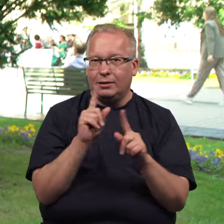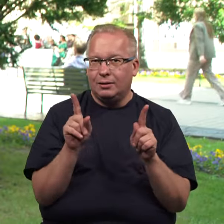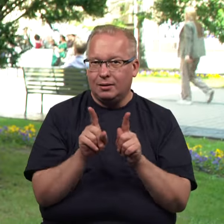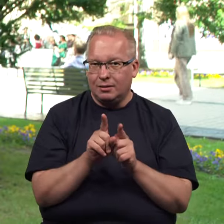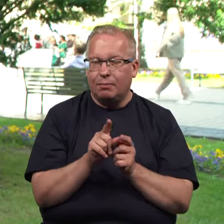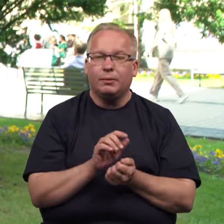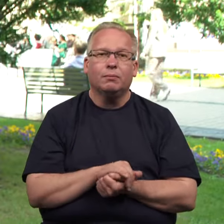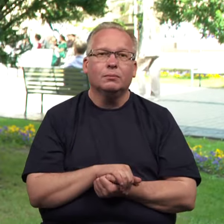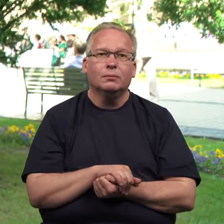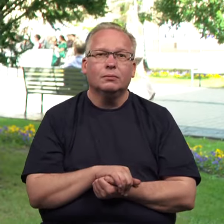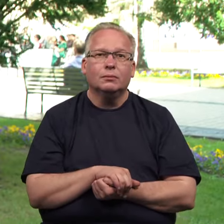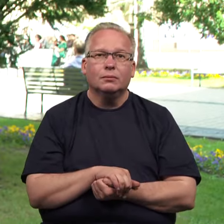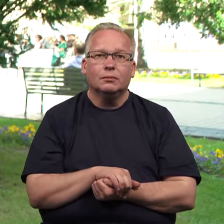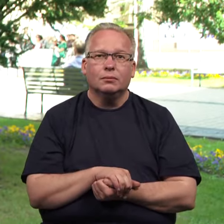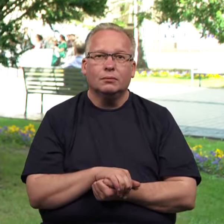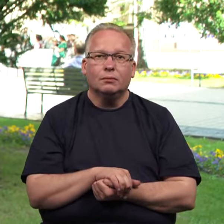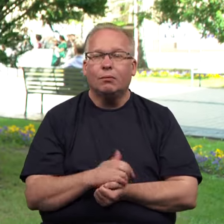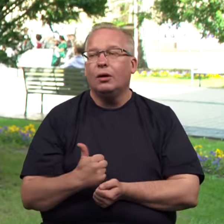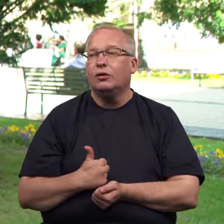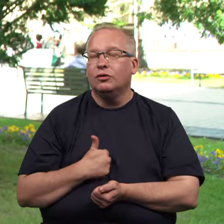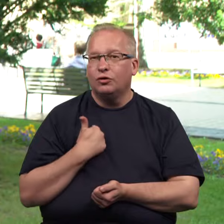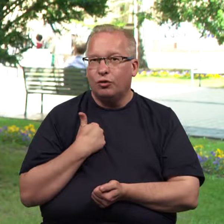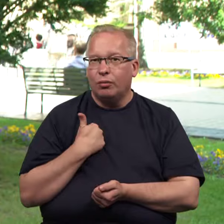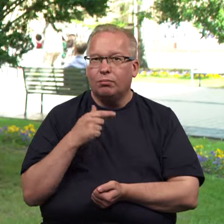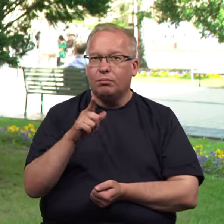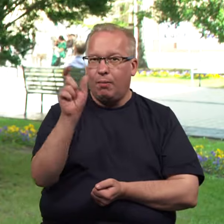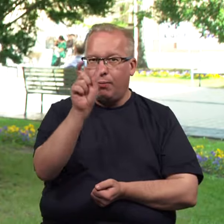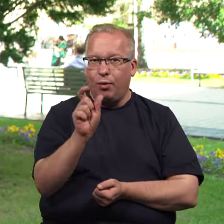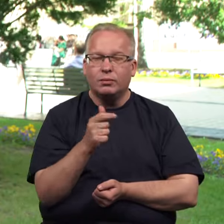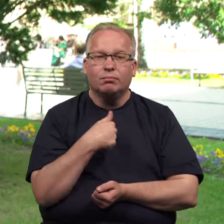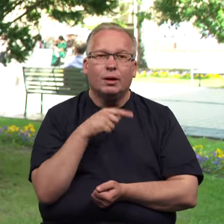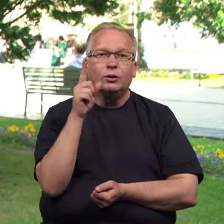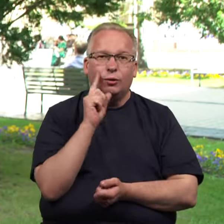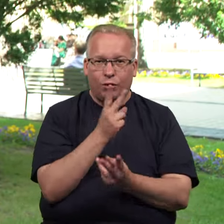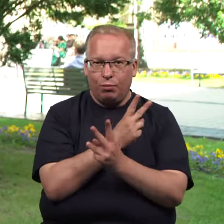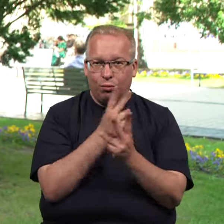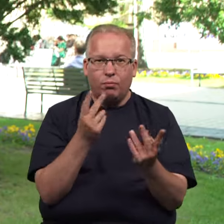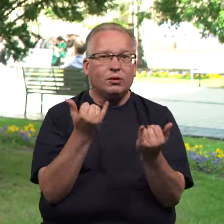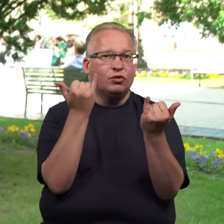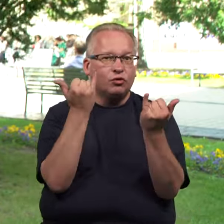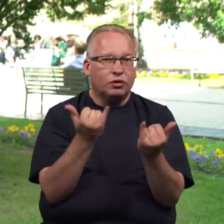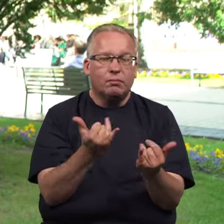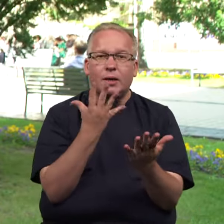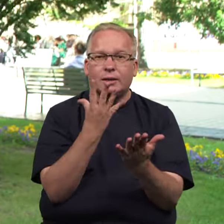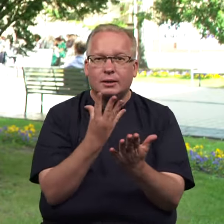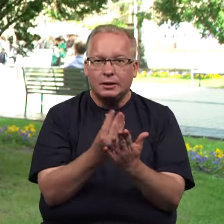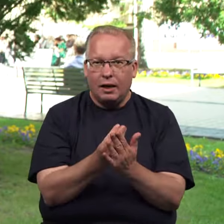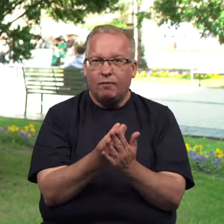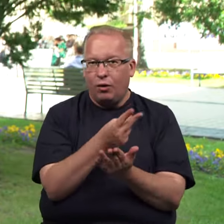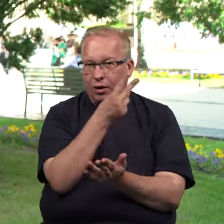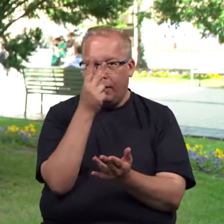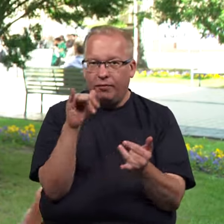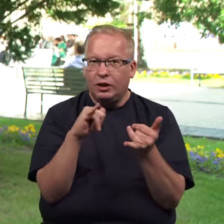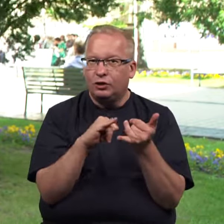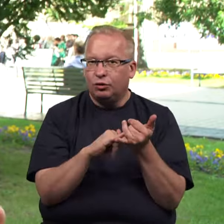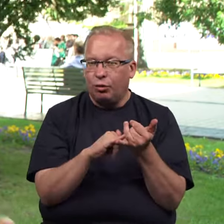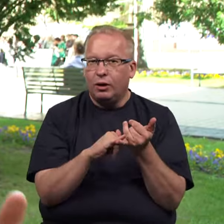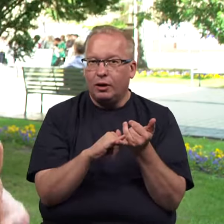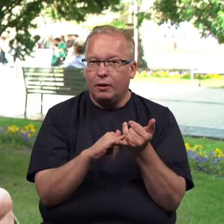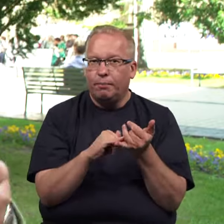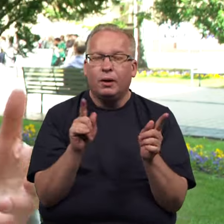Žodžiu, didžiuojuosi, kad per poeziją mes norim parodyti šiandien savo tėvynės istoriją ir